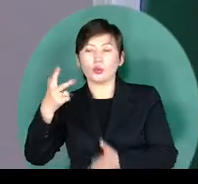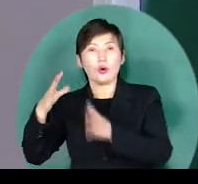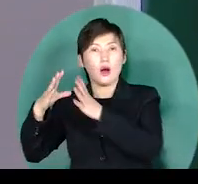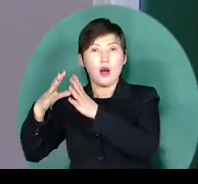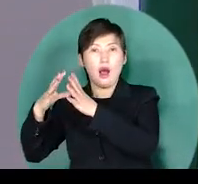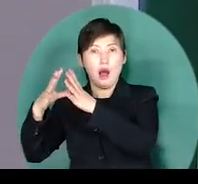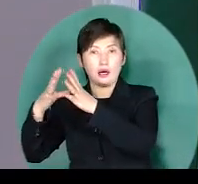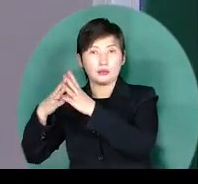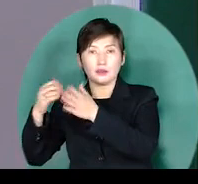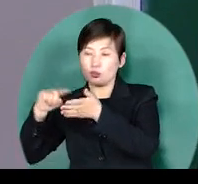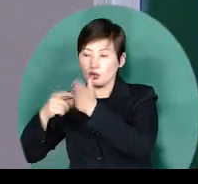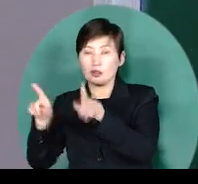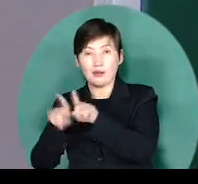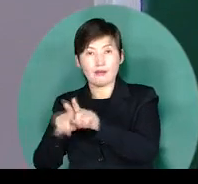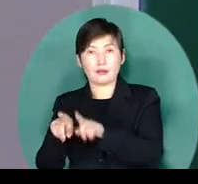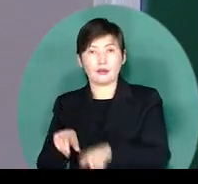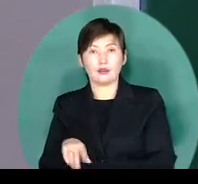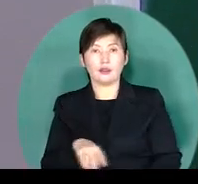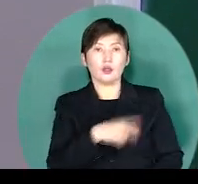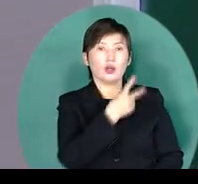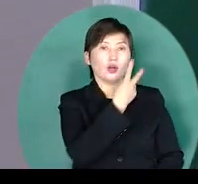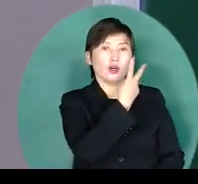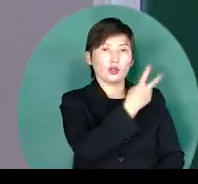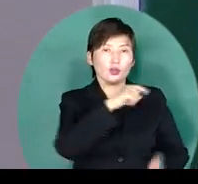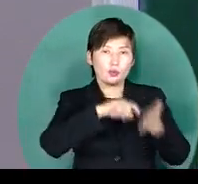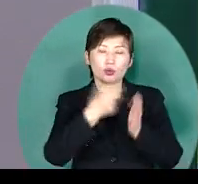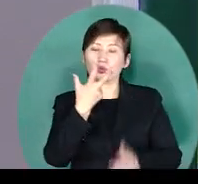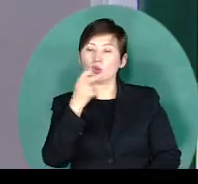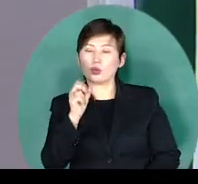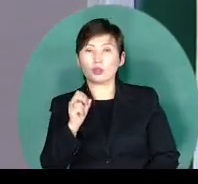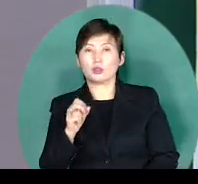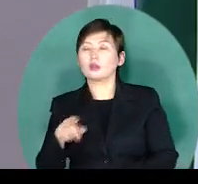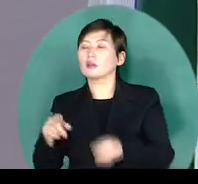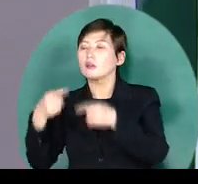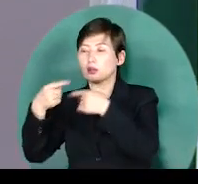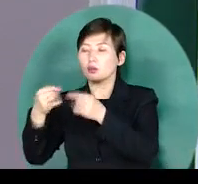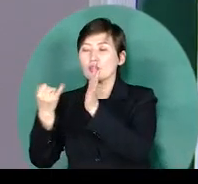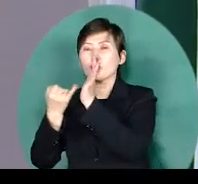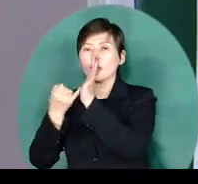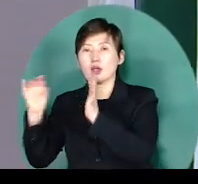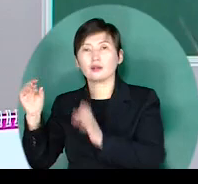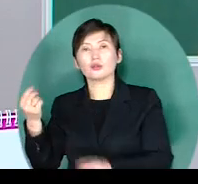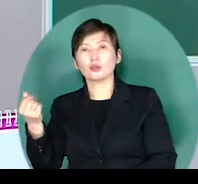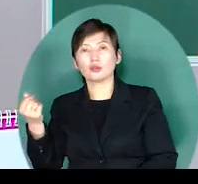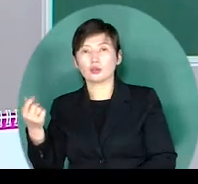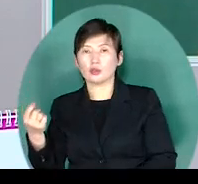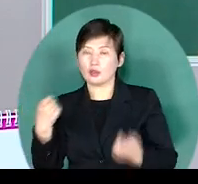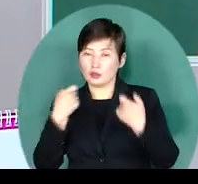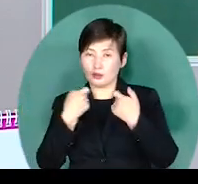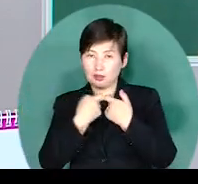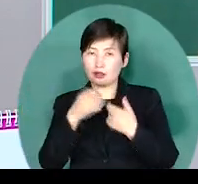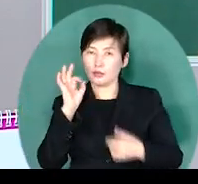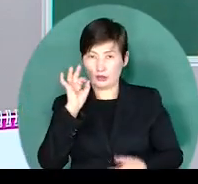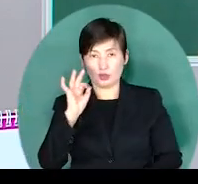байна гэсэн үг. За, хэрэв бичгэлээр бодохдоо 2-ыг үржих нь 30 тэнцүү нийт хэдэн төгрөг байх нь? 60 төгрөг гэж ингэж бодсон бол өөрөстэйгөө